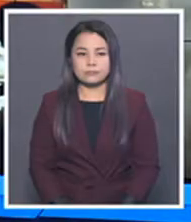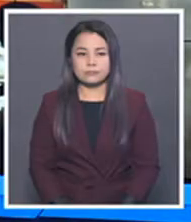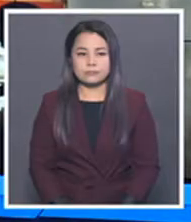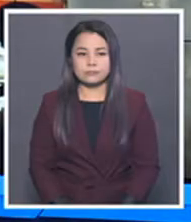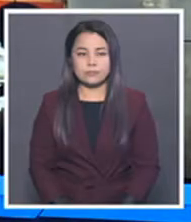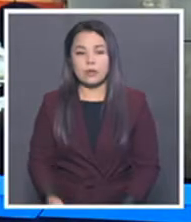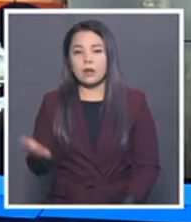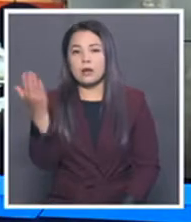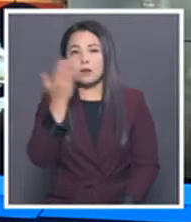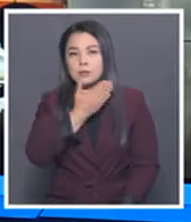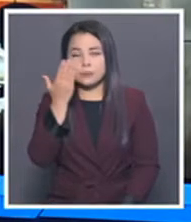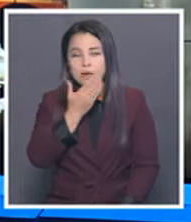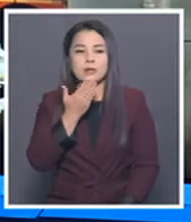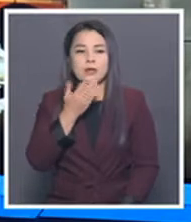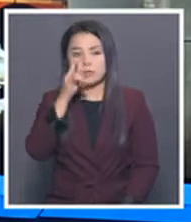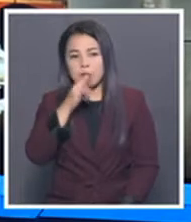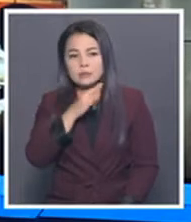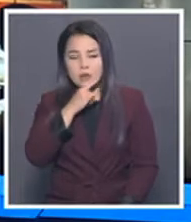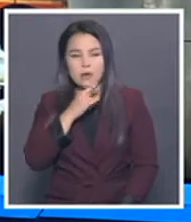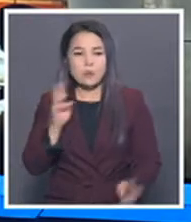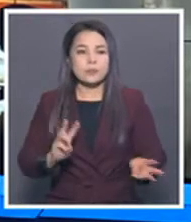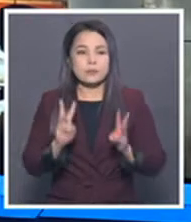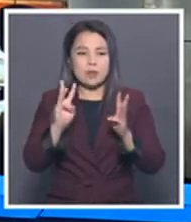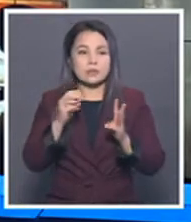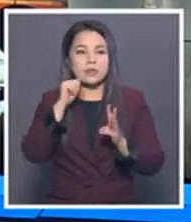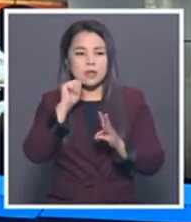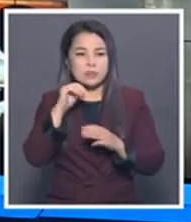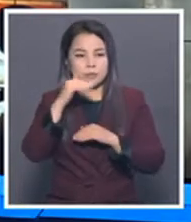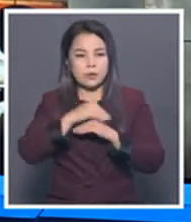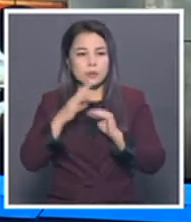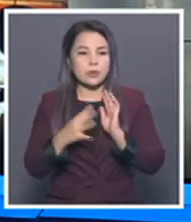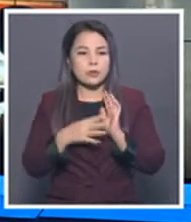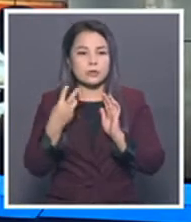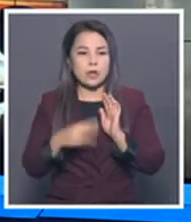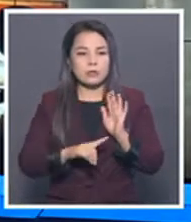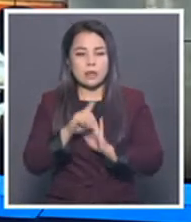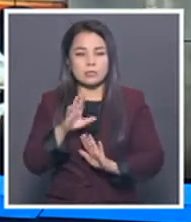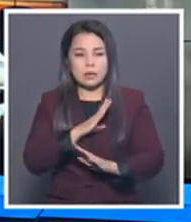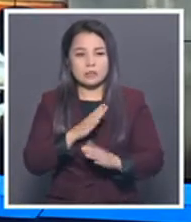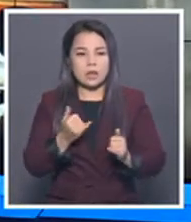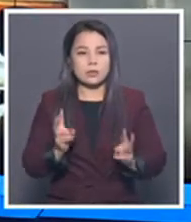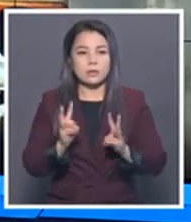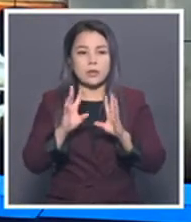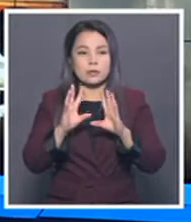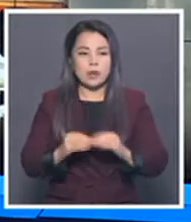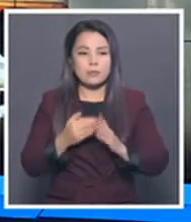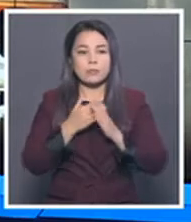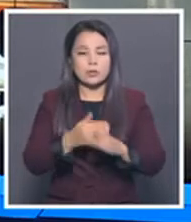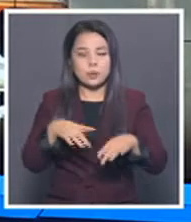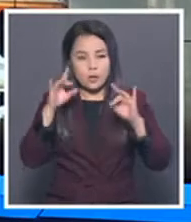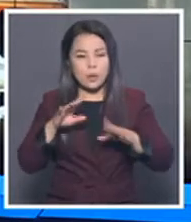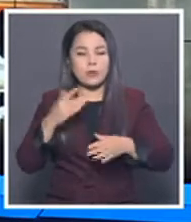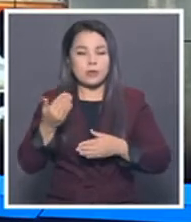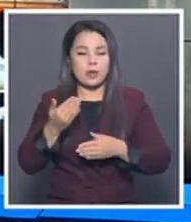Хабарымызды жалғастырамыз. Қазақ фильмде алапат өрт болды. Тілсіз жау кеше кешкі 9:30 басталған. Өртті ауыздықтауға төтеншеліктермен қатар